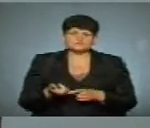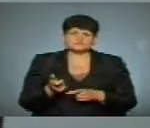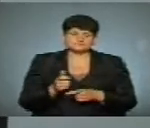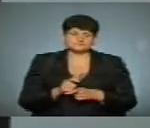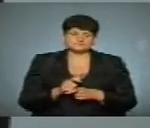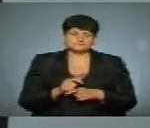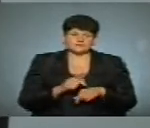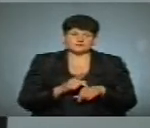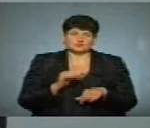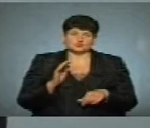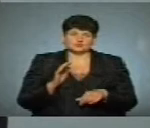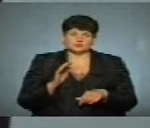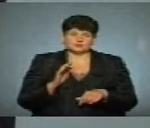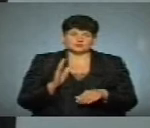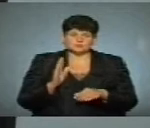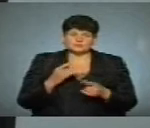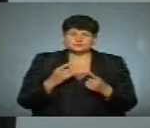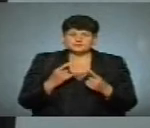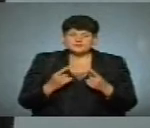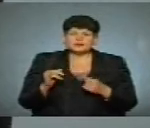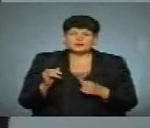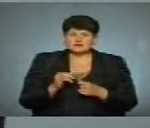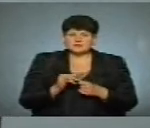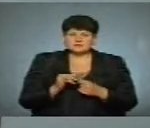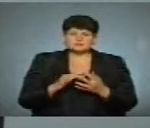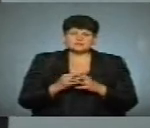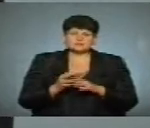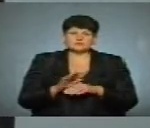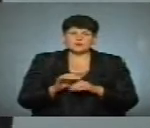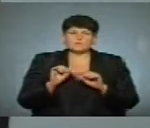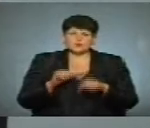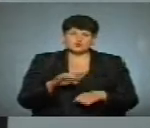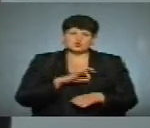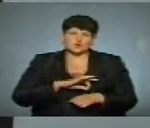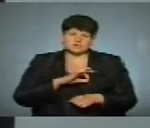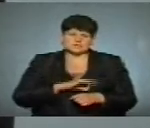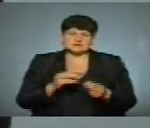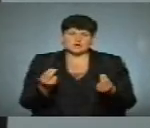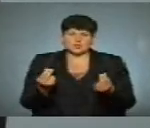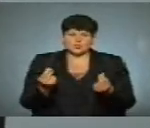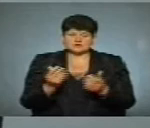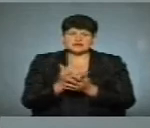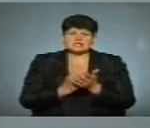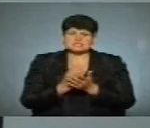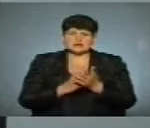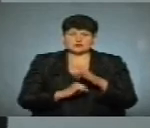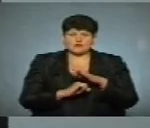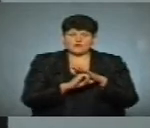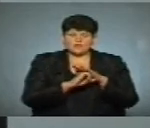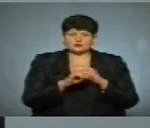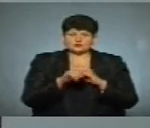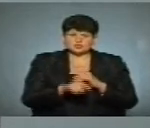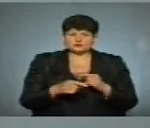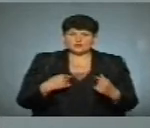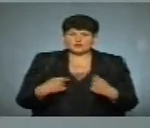досить... відчутно, будемо казати. І аграрії можуть скористатися коштами резервного фонду, ті, що